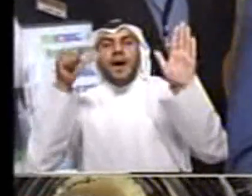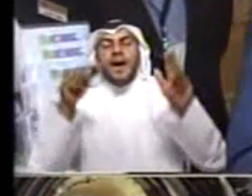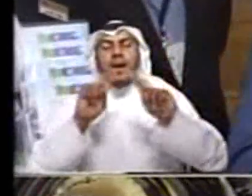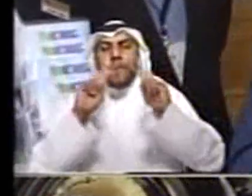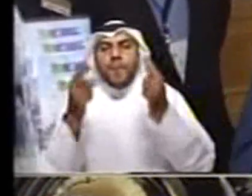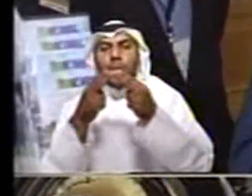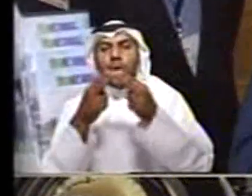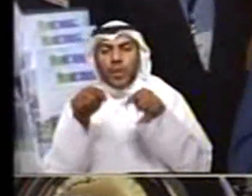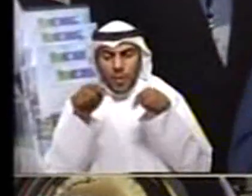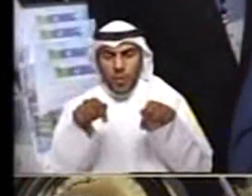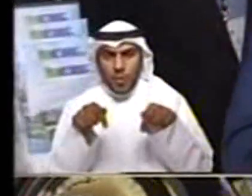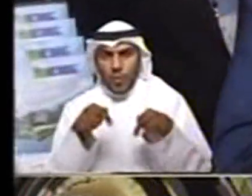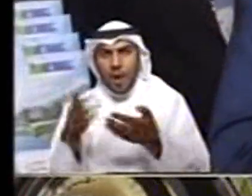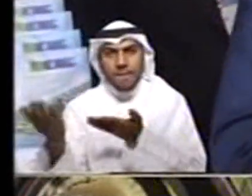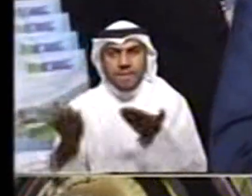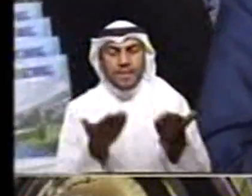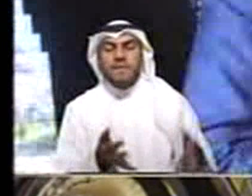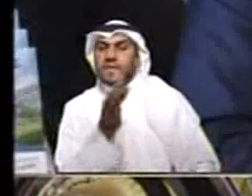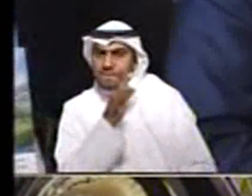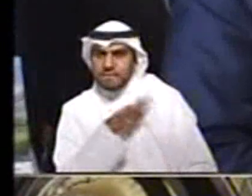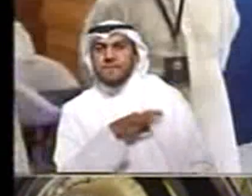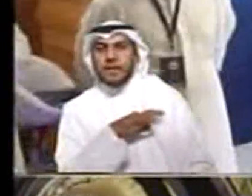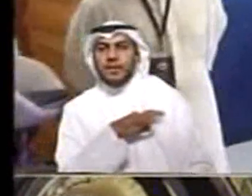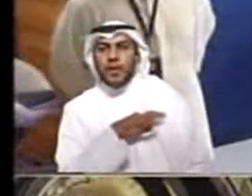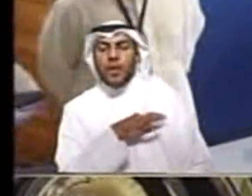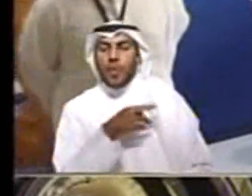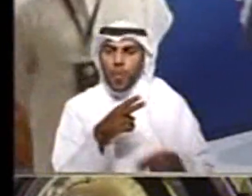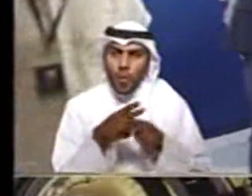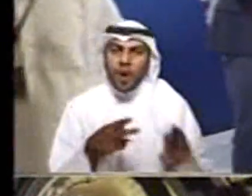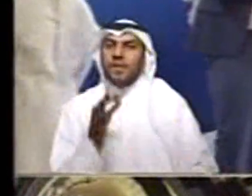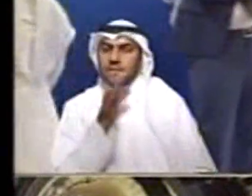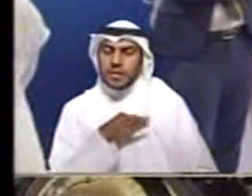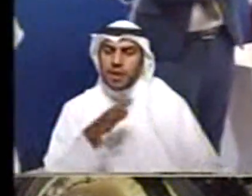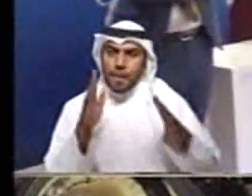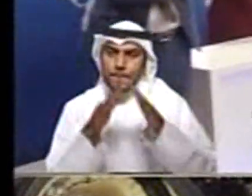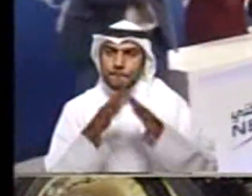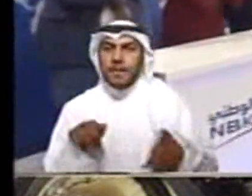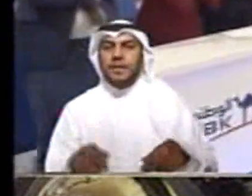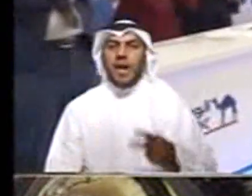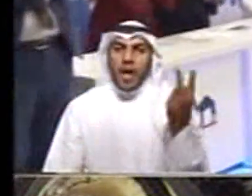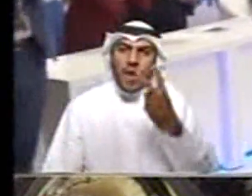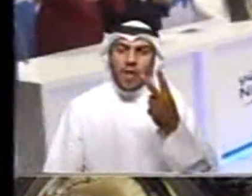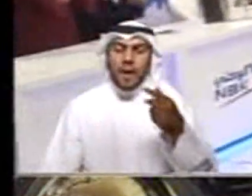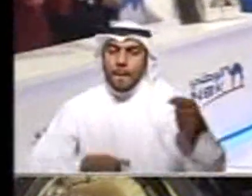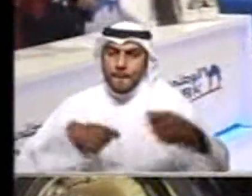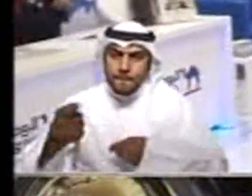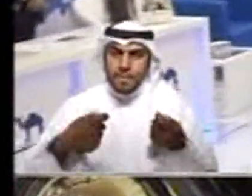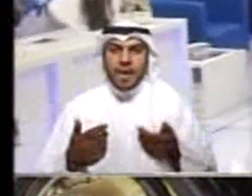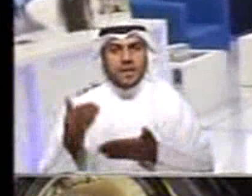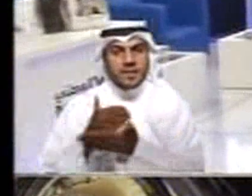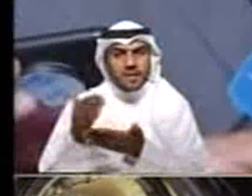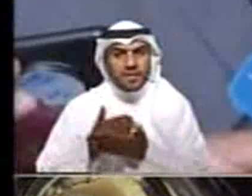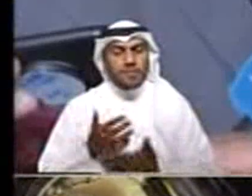المشتركة والمنافع المتبادلة في المجالات الاقتصادية، بما يساهم في تجاوز العقبات وتشجيع